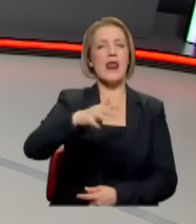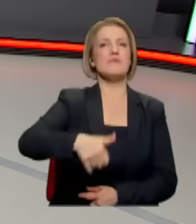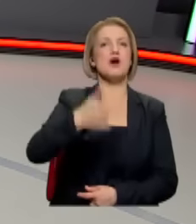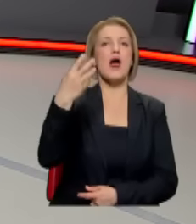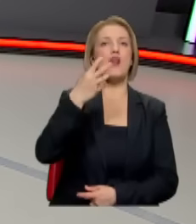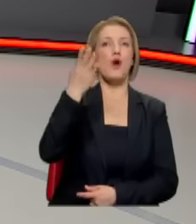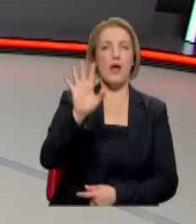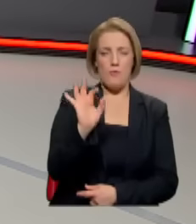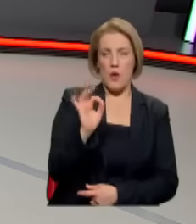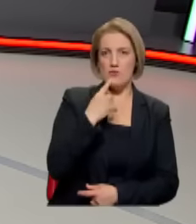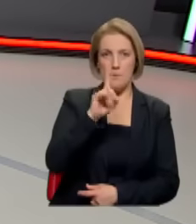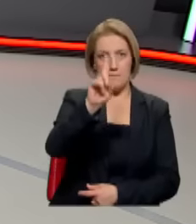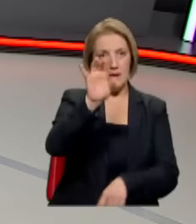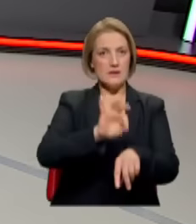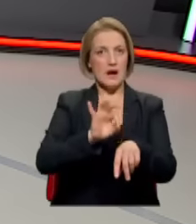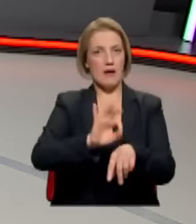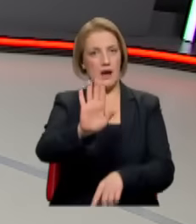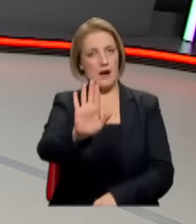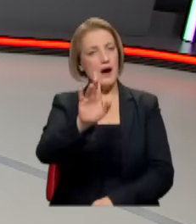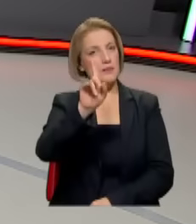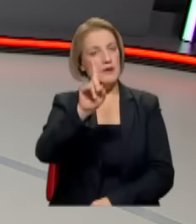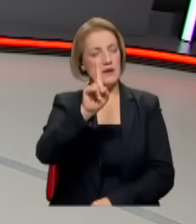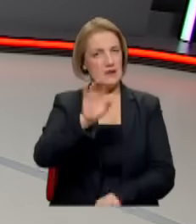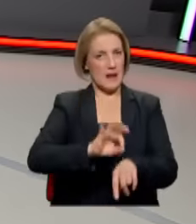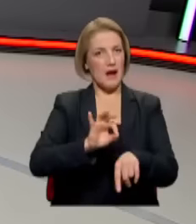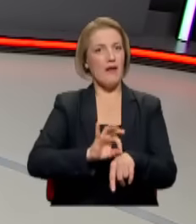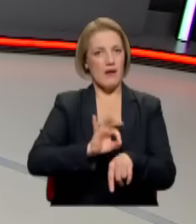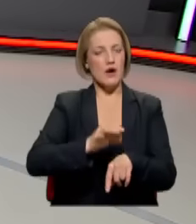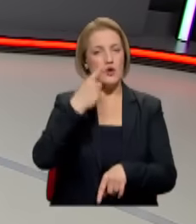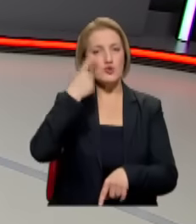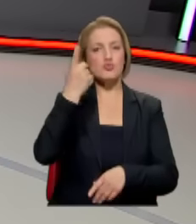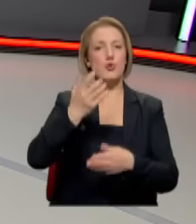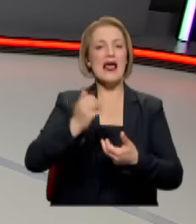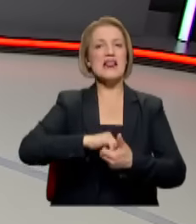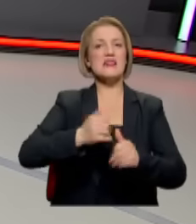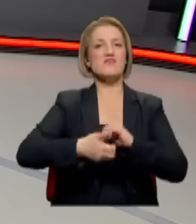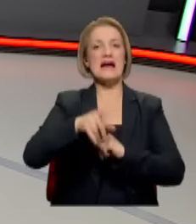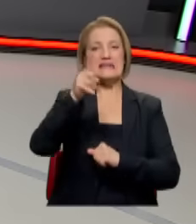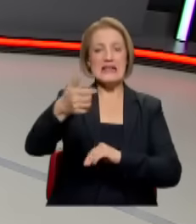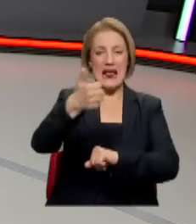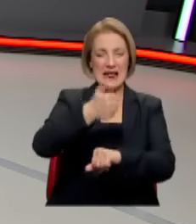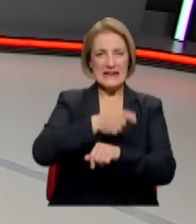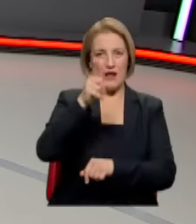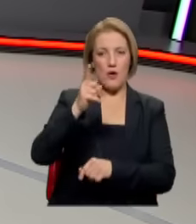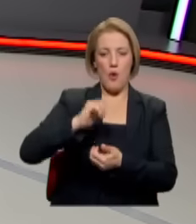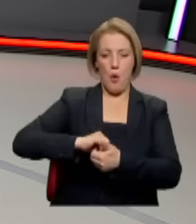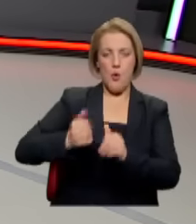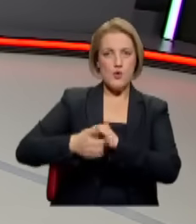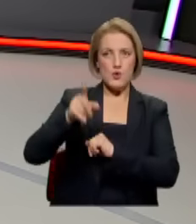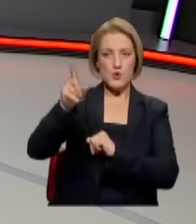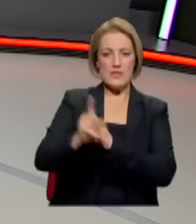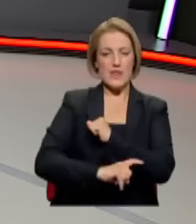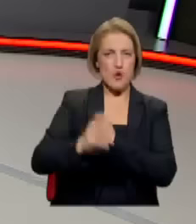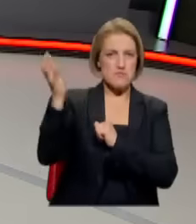Erdoğan peki bir dakika ya Cumhur ittifakı sizin iktidarınız o örgütün